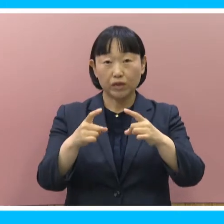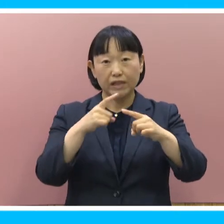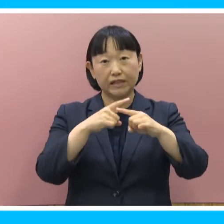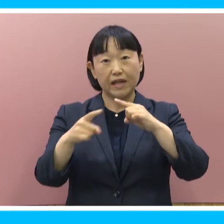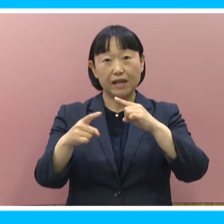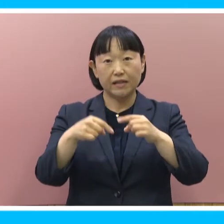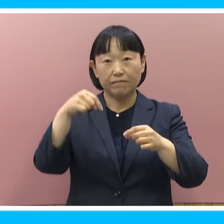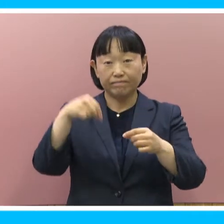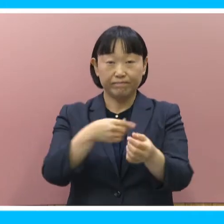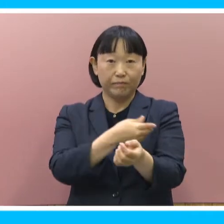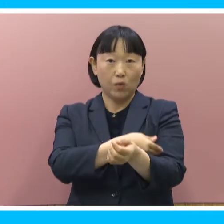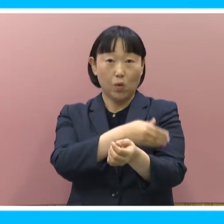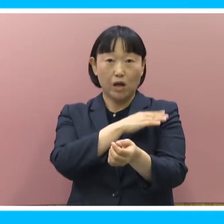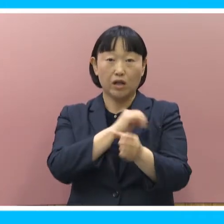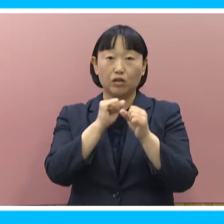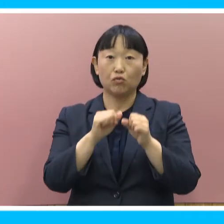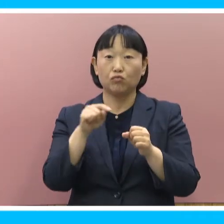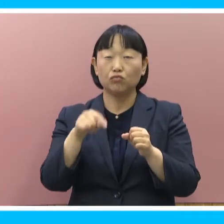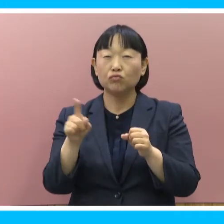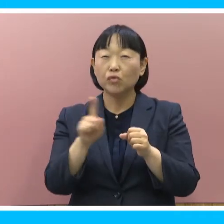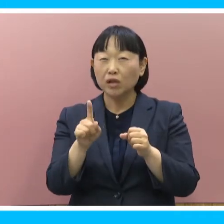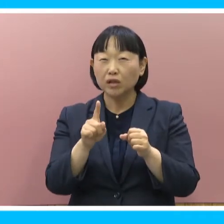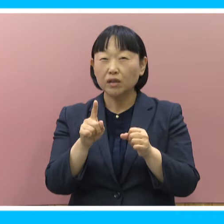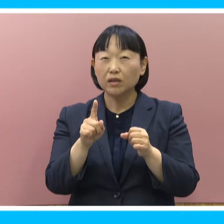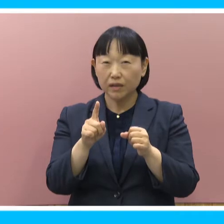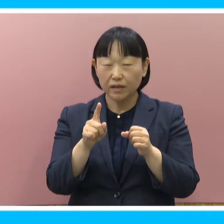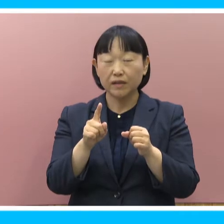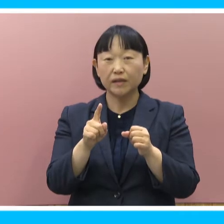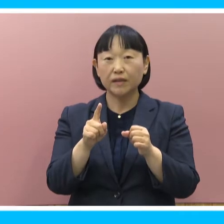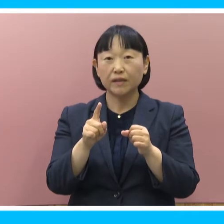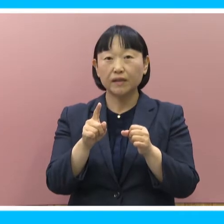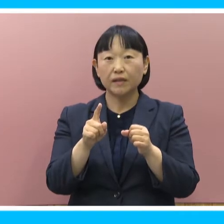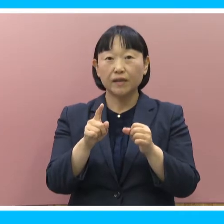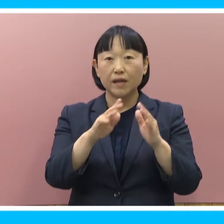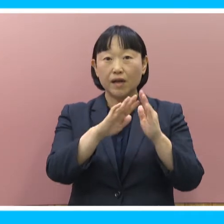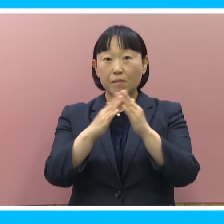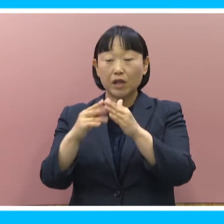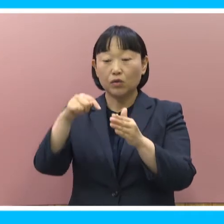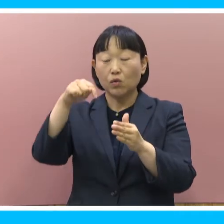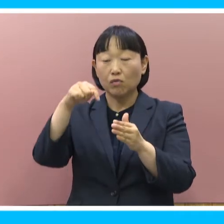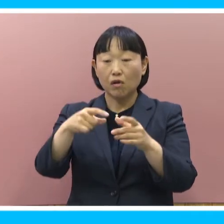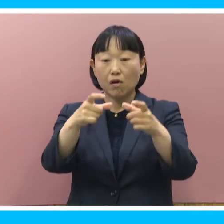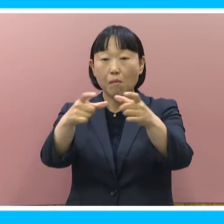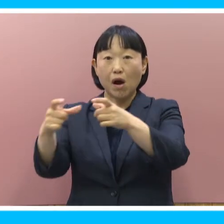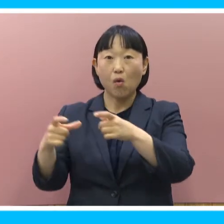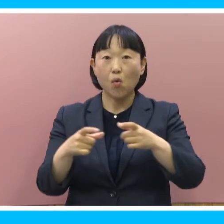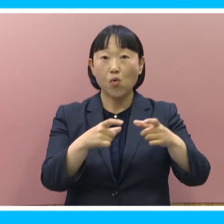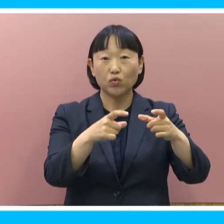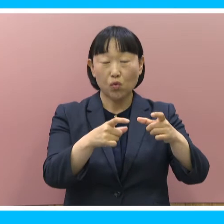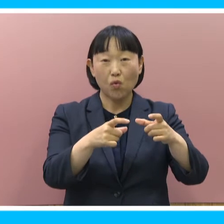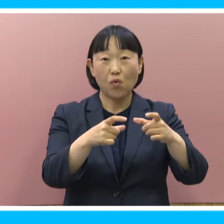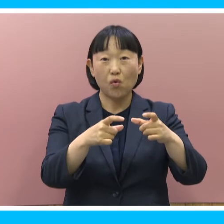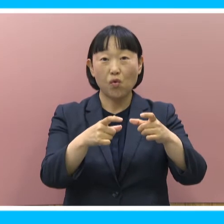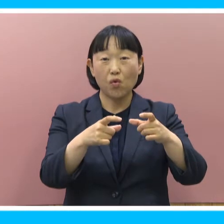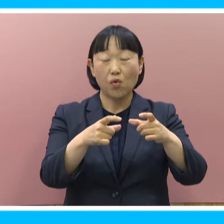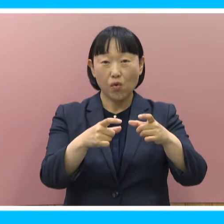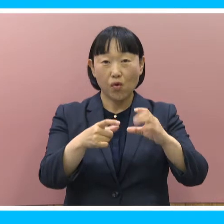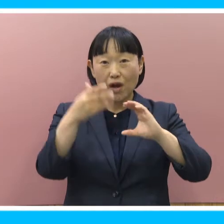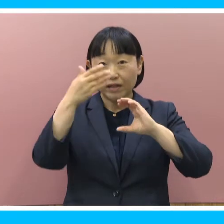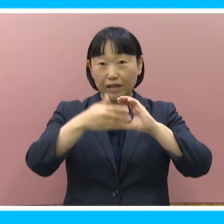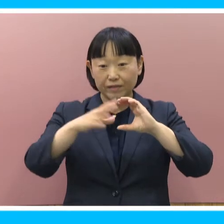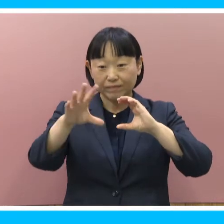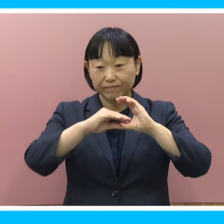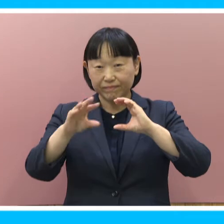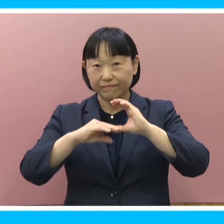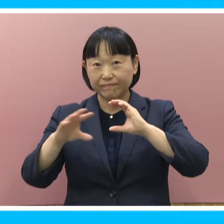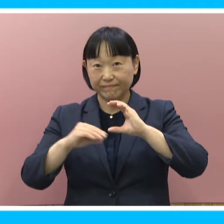崎を開催いたします。マンホール聖戦とは、街中に点在するマンホールの蓋の写真